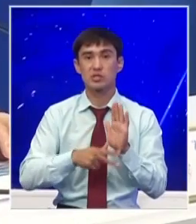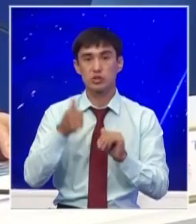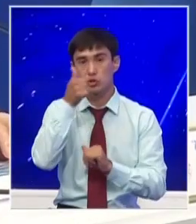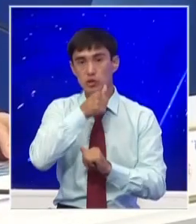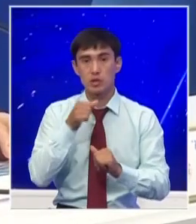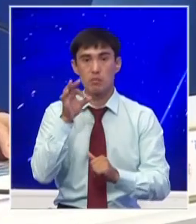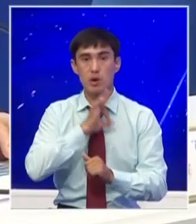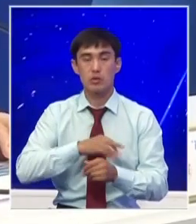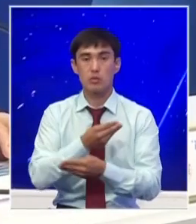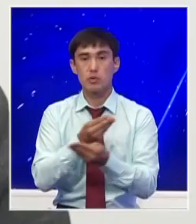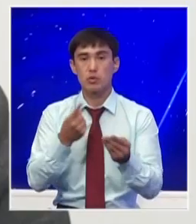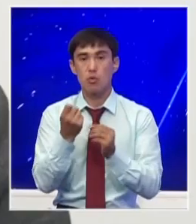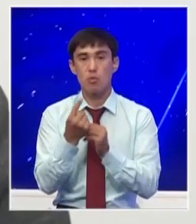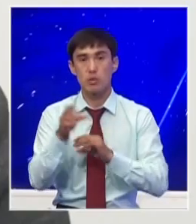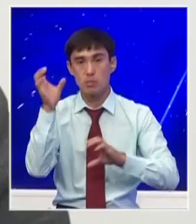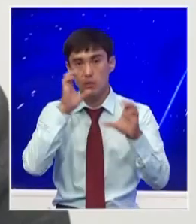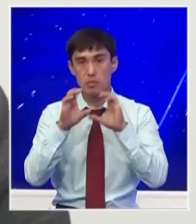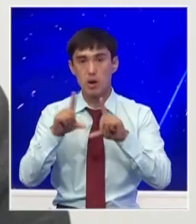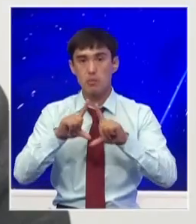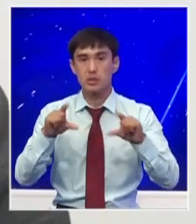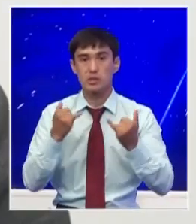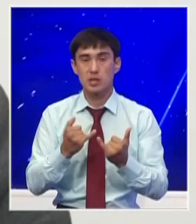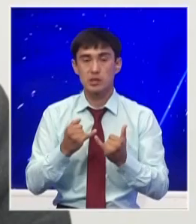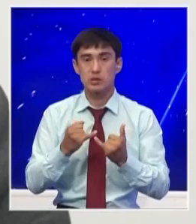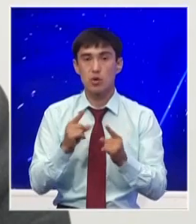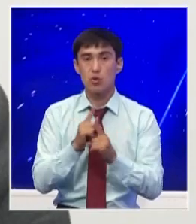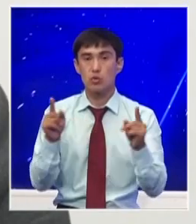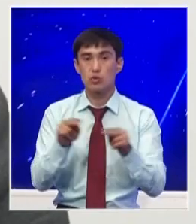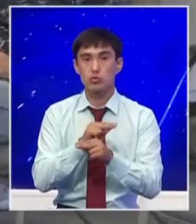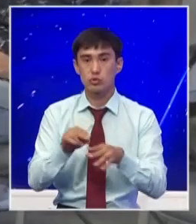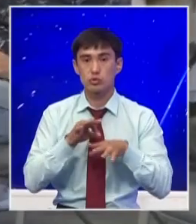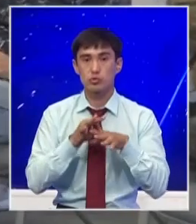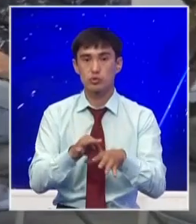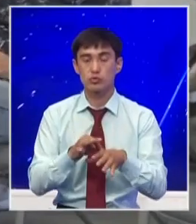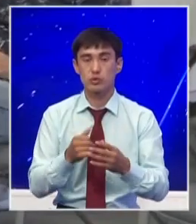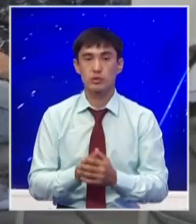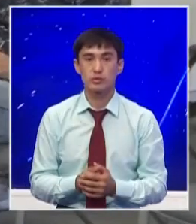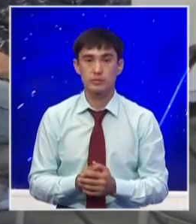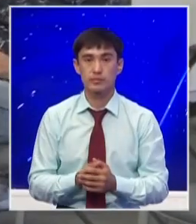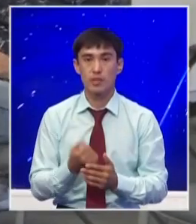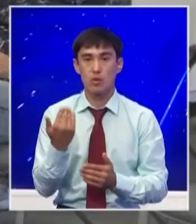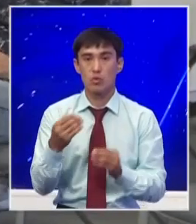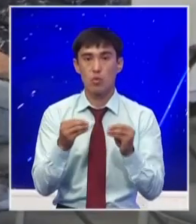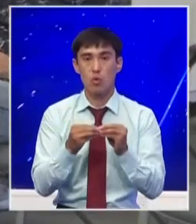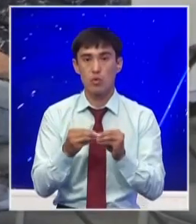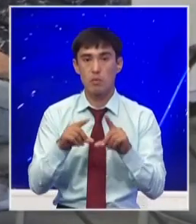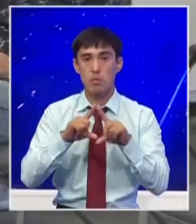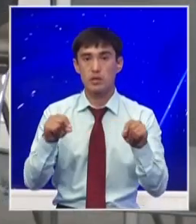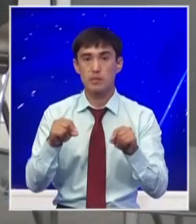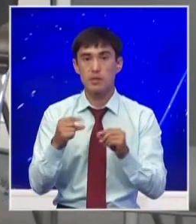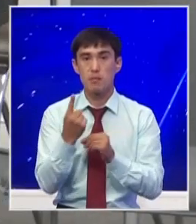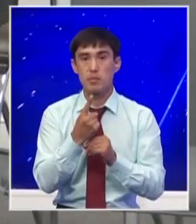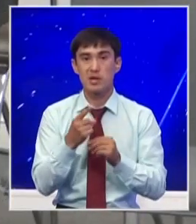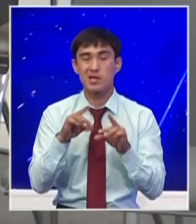1970-1980 жылдары пайдалануға берілген 11 білім беру объектісінде қазір күрделі жөндеу жұмыстары жүргізіліп жатыр. Оның 10-ы мектеп